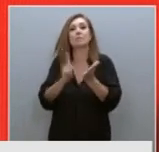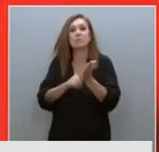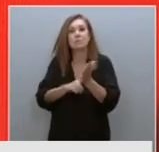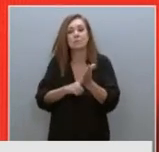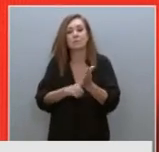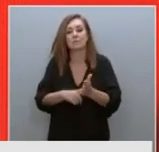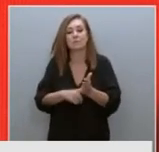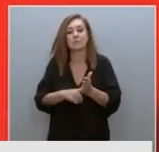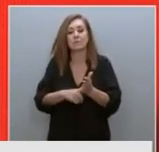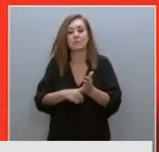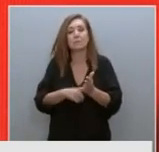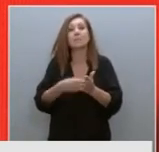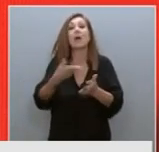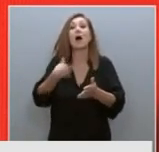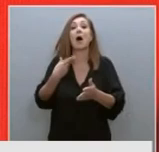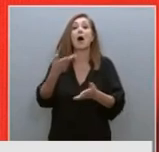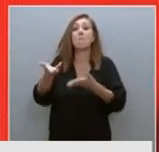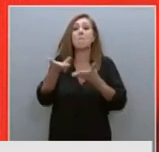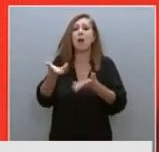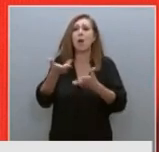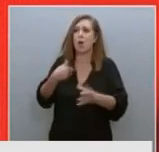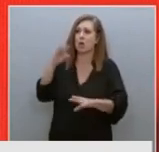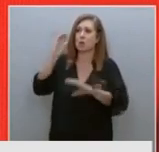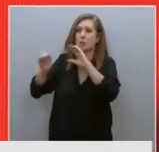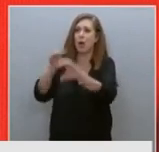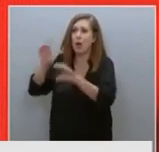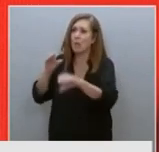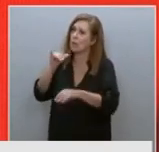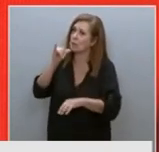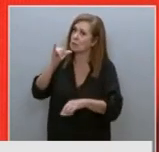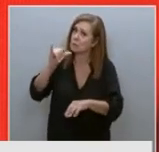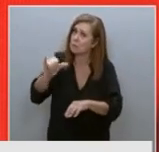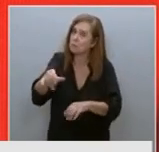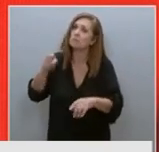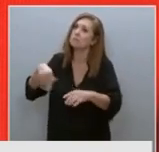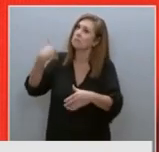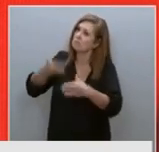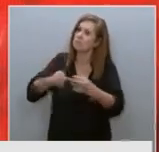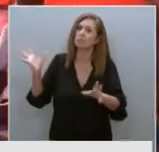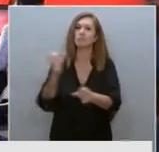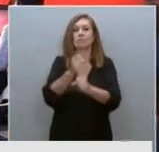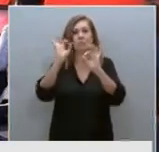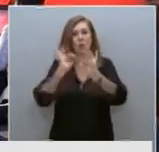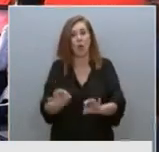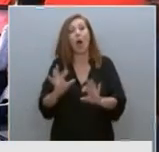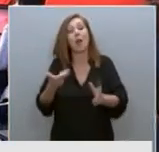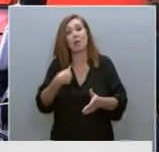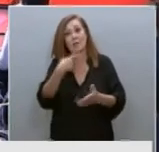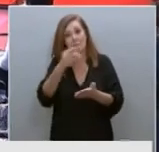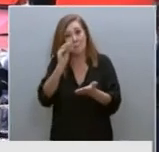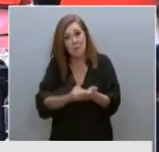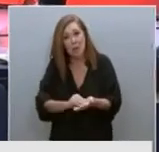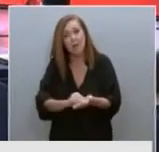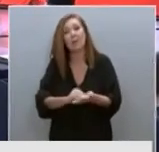σε παραγωγικές επενδύσεις μακράς πνοής και όμως, επαναλαμβάνω, στην